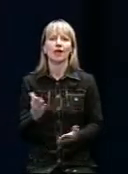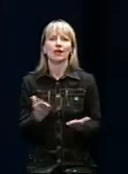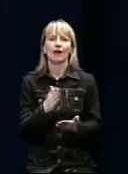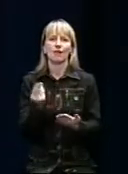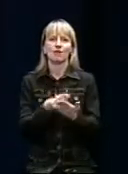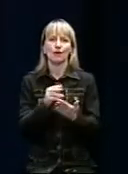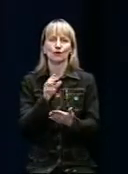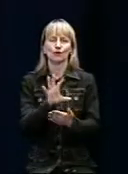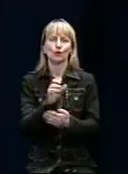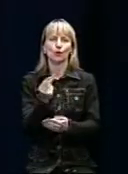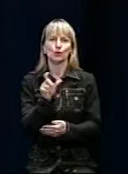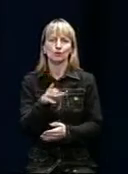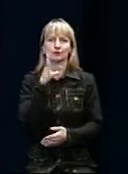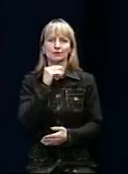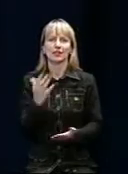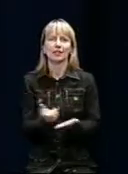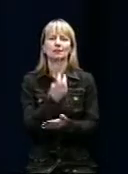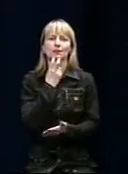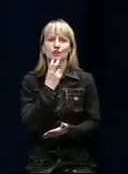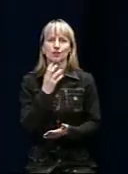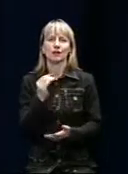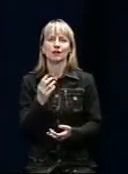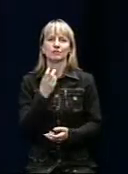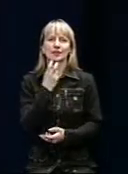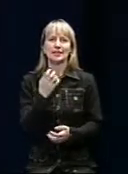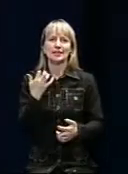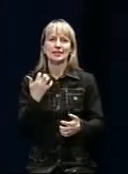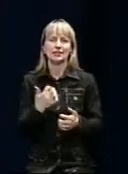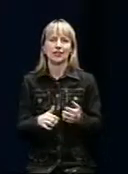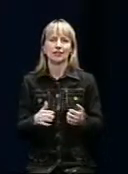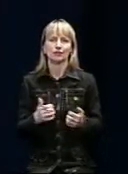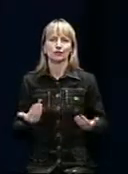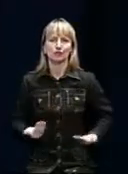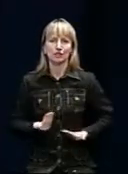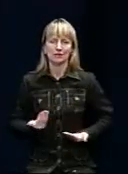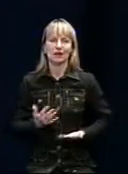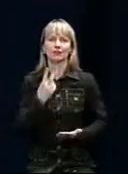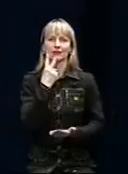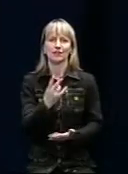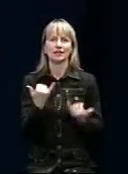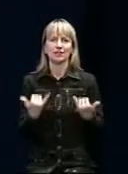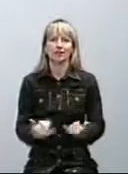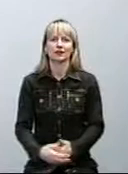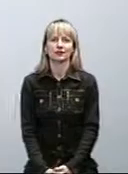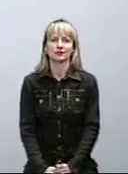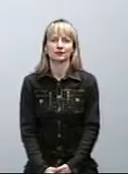фотохудожнику вдається знаходити смішне та іронічне серед швидкоплинних миттєвостей життя, дивіться просто зараз.